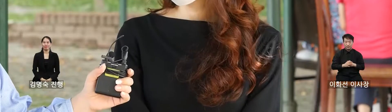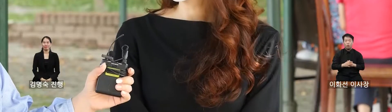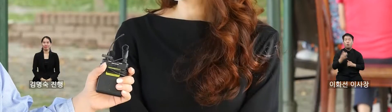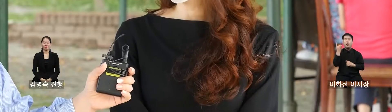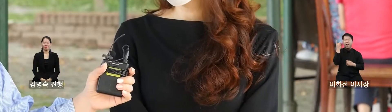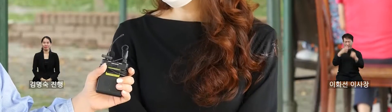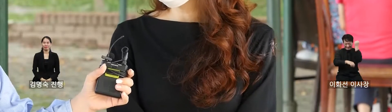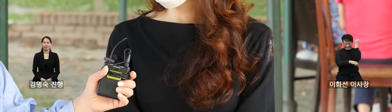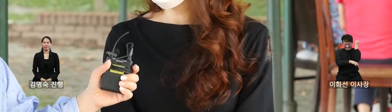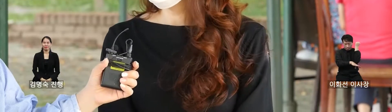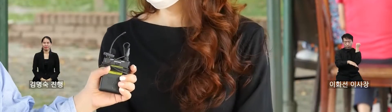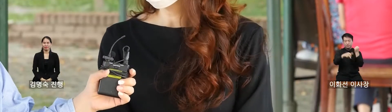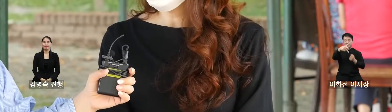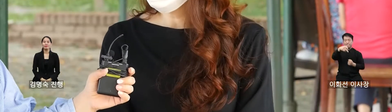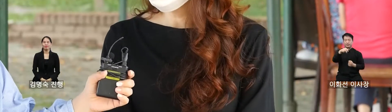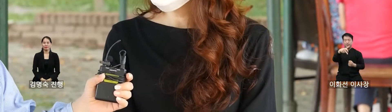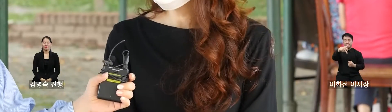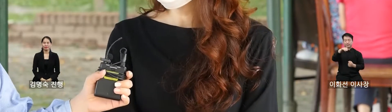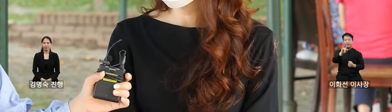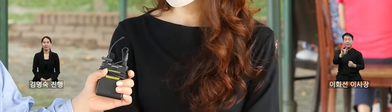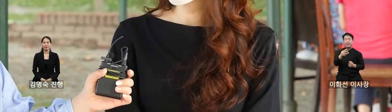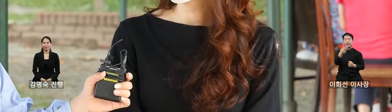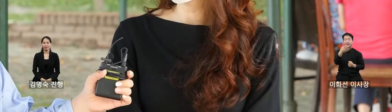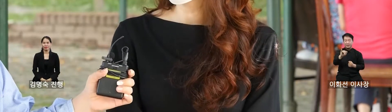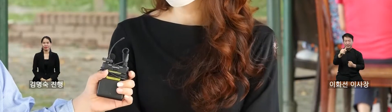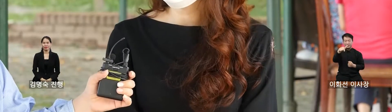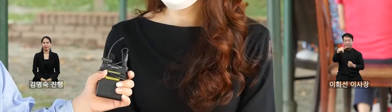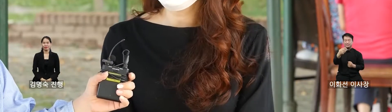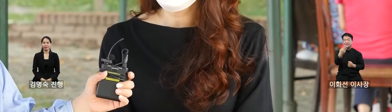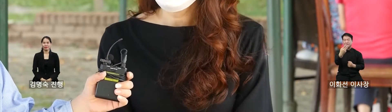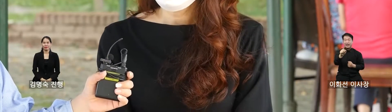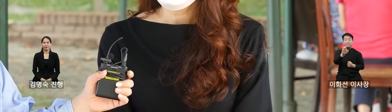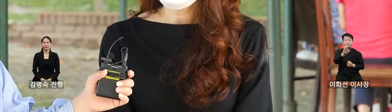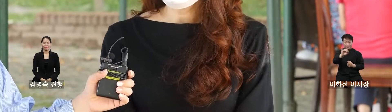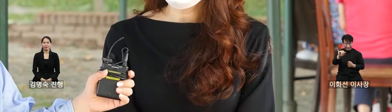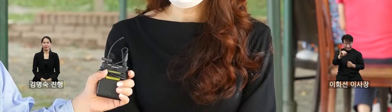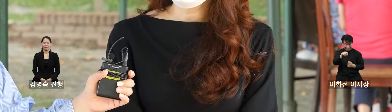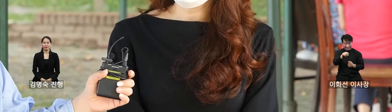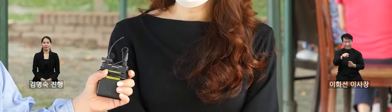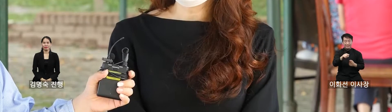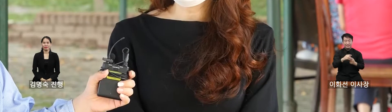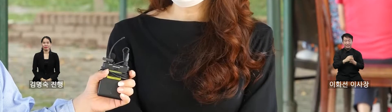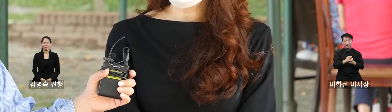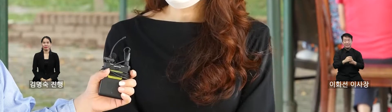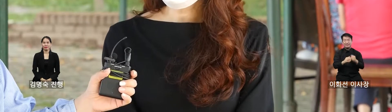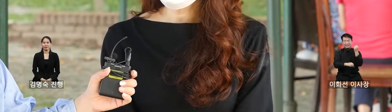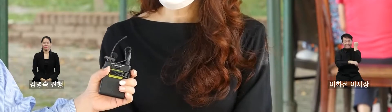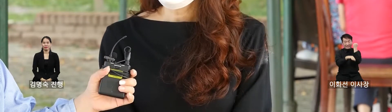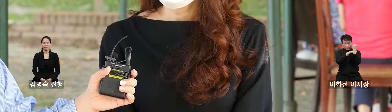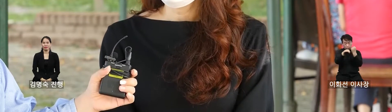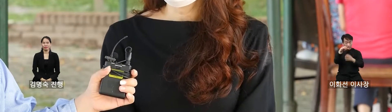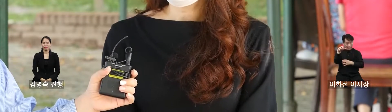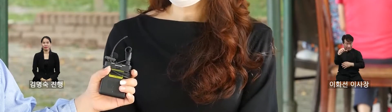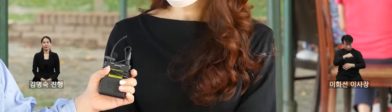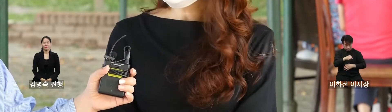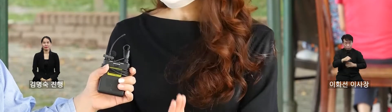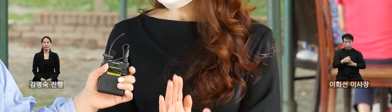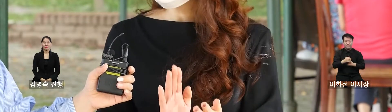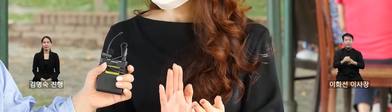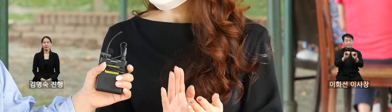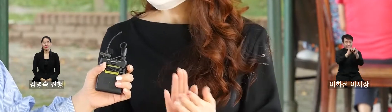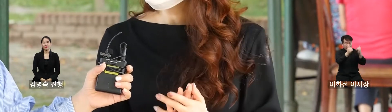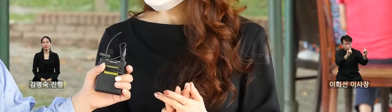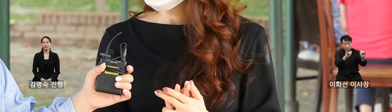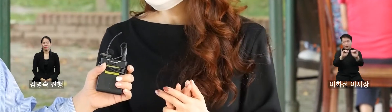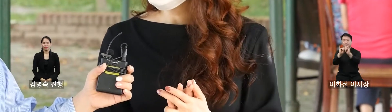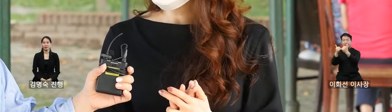거는 캘리그라피라고들 많이 알고 계시는 부분이 있고요. 캘리그라피 영역에서 사람과